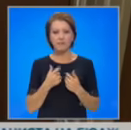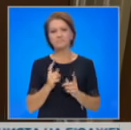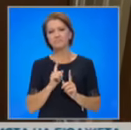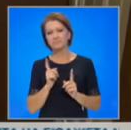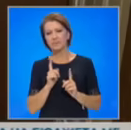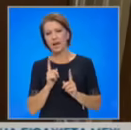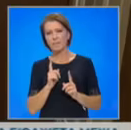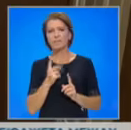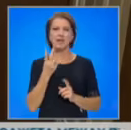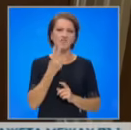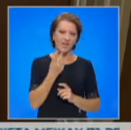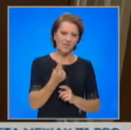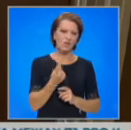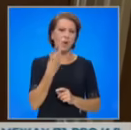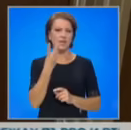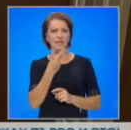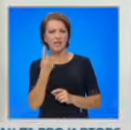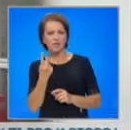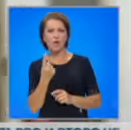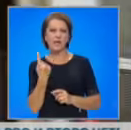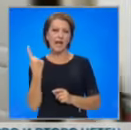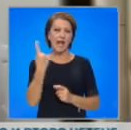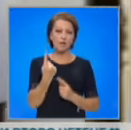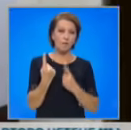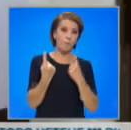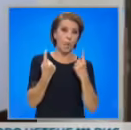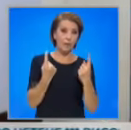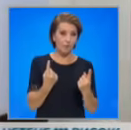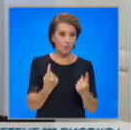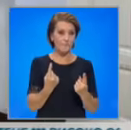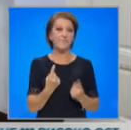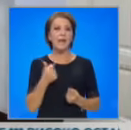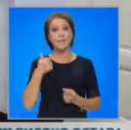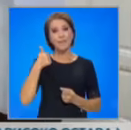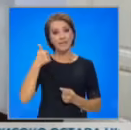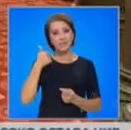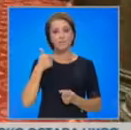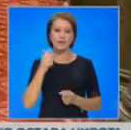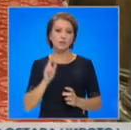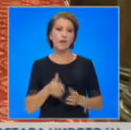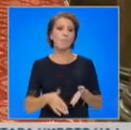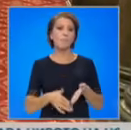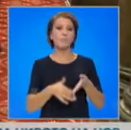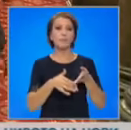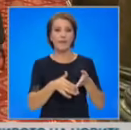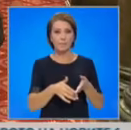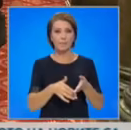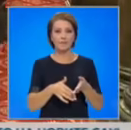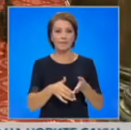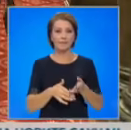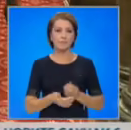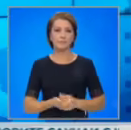избори 2 в 1, 3 в 1 или 1 по 1. ДПС ще подкрепят общото решение за провеждане на президентските избори.